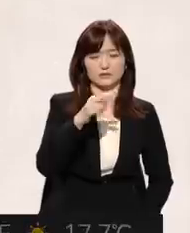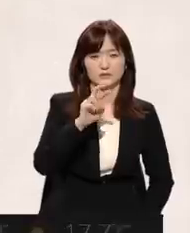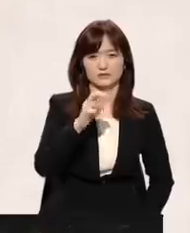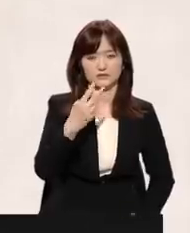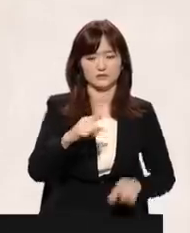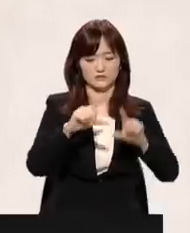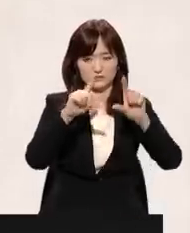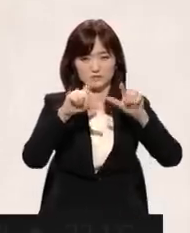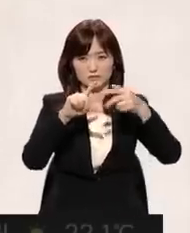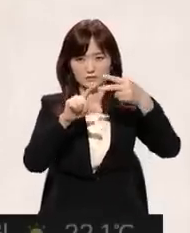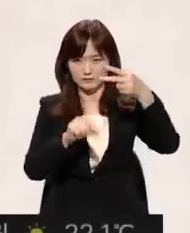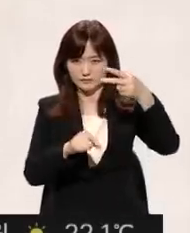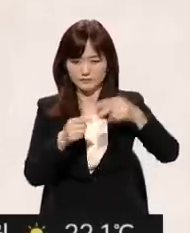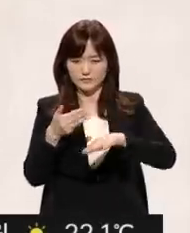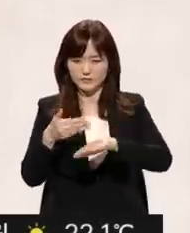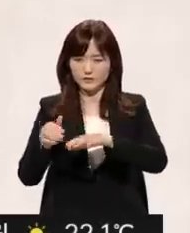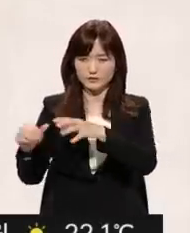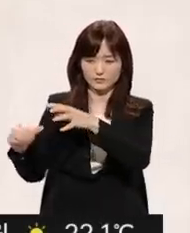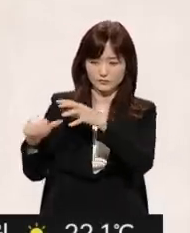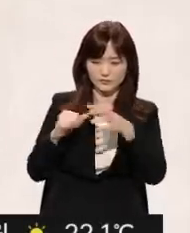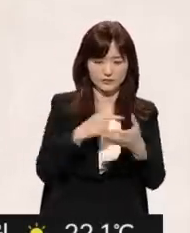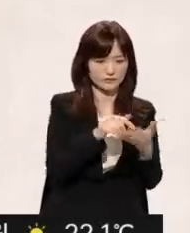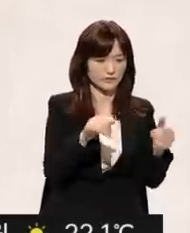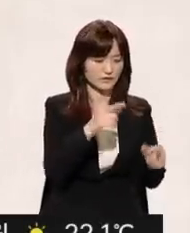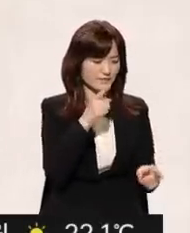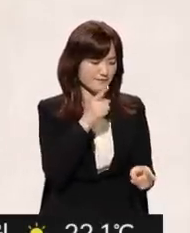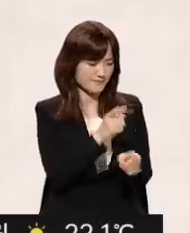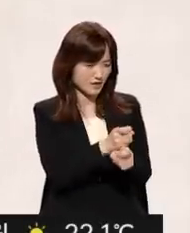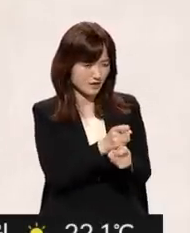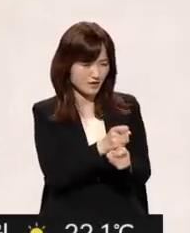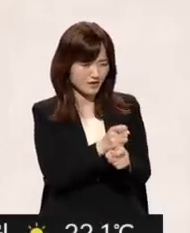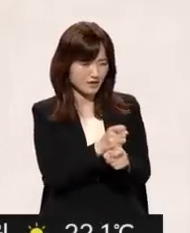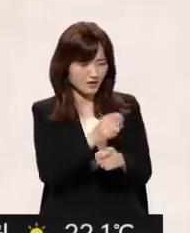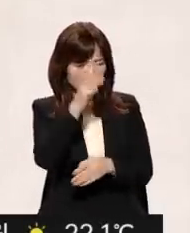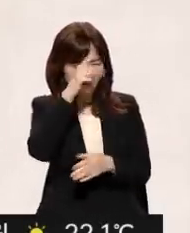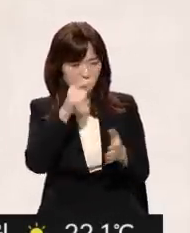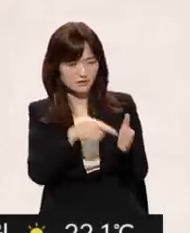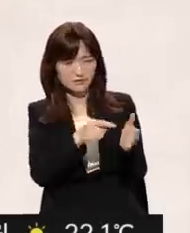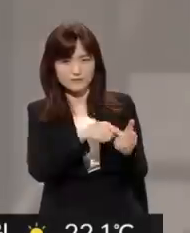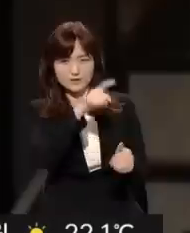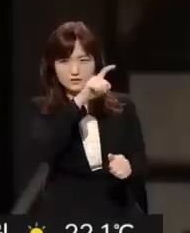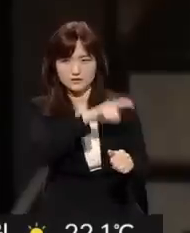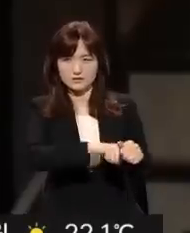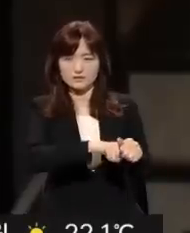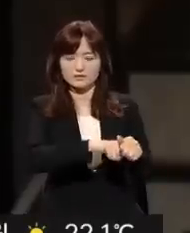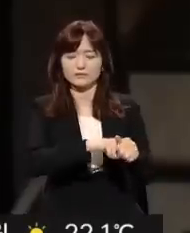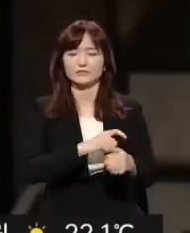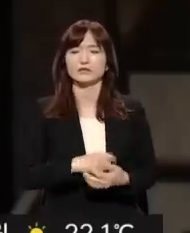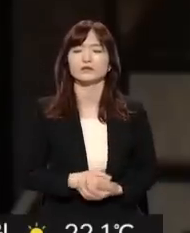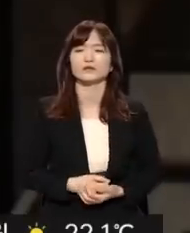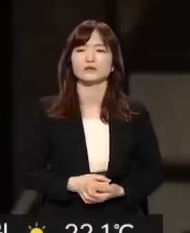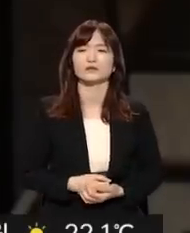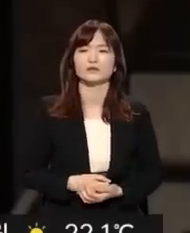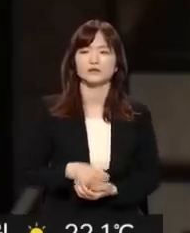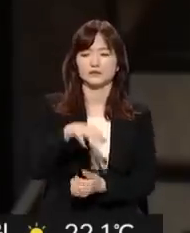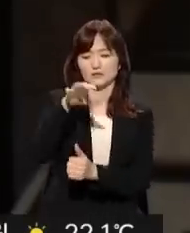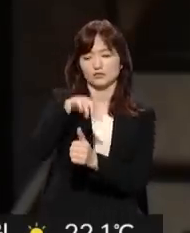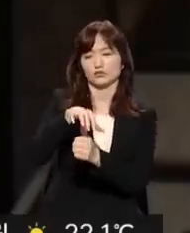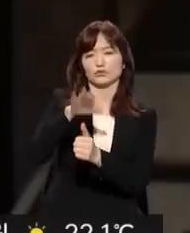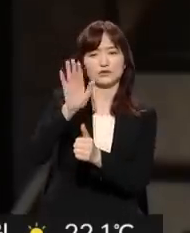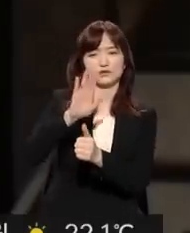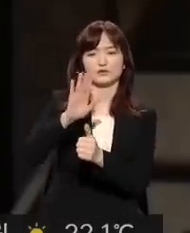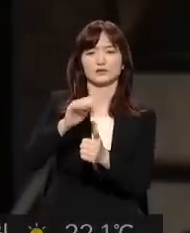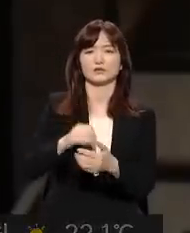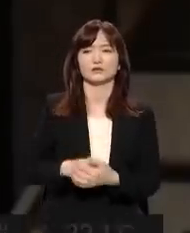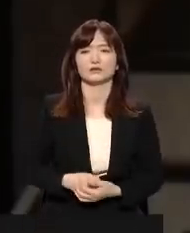2022년 2월에 조폭을 동원해서 피해자를 보복해 경찰의 현장에서 긴급체포가 당했는데도 그 이후에 구속조치도 안 되었다는